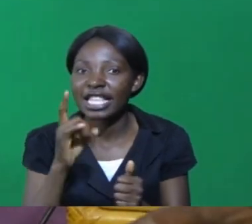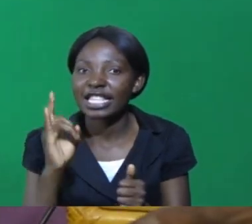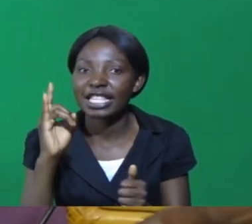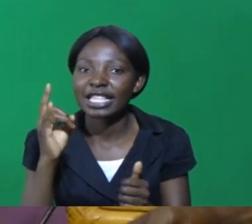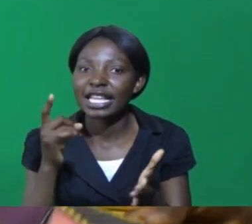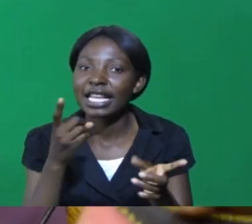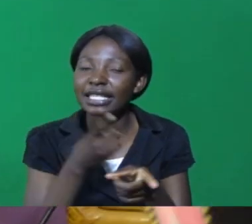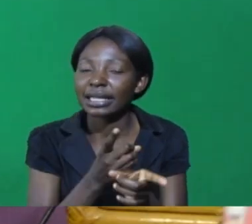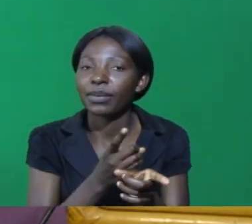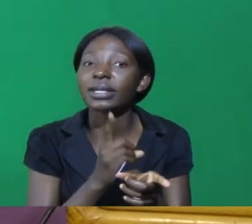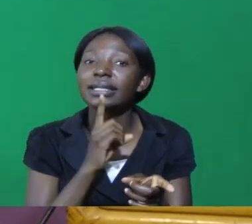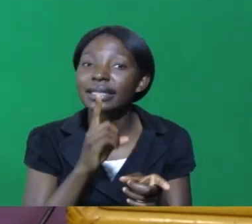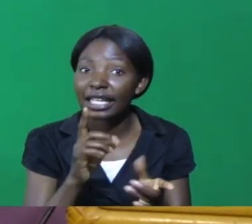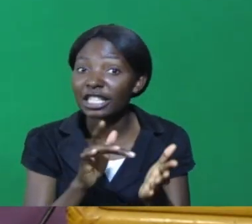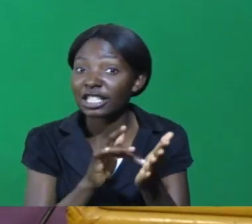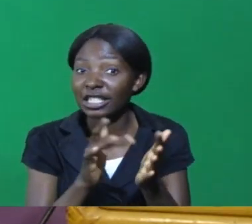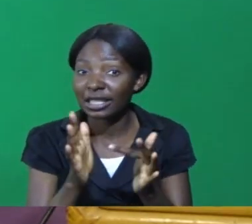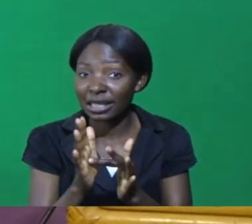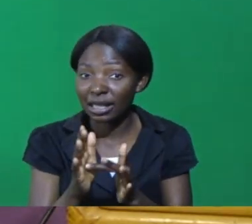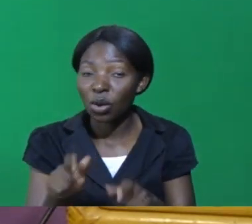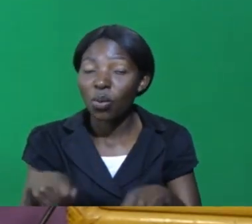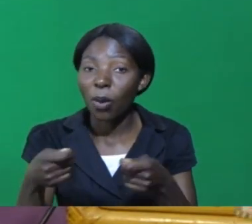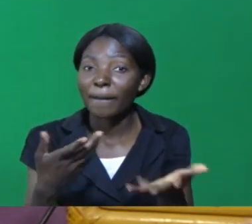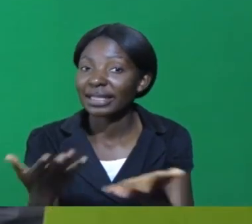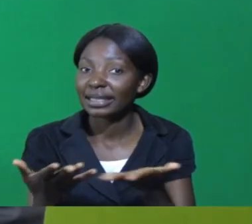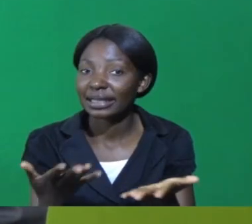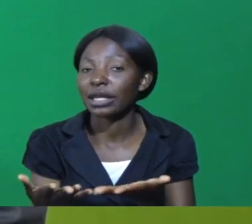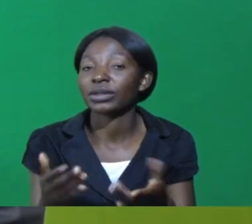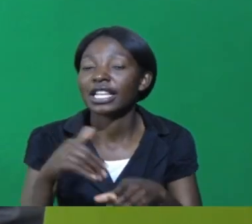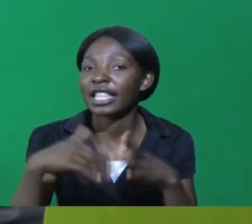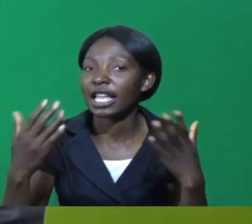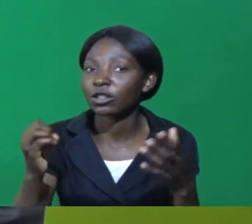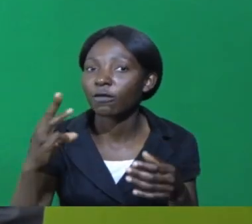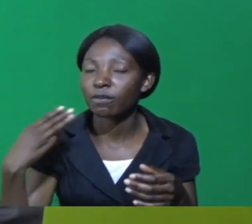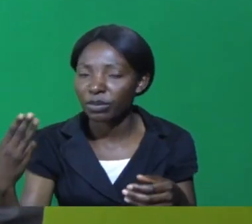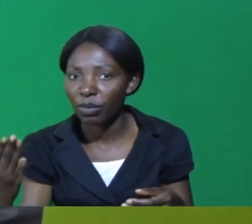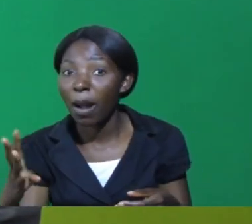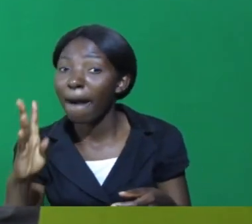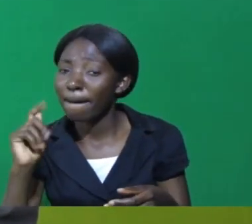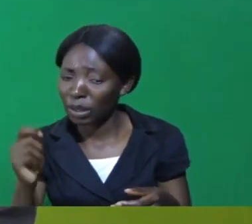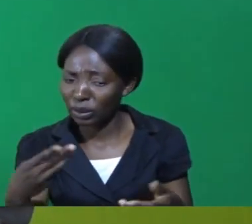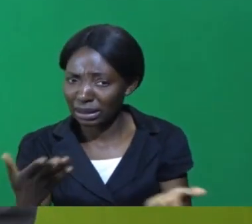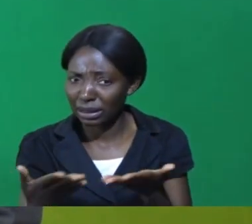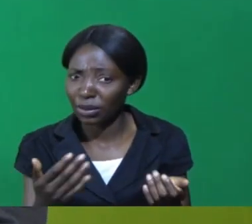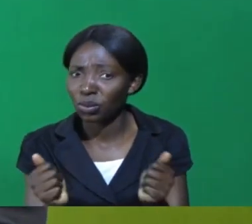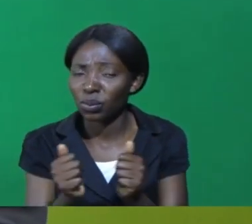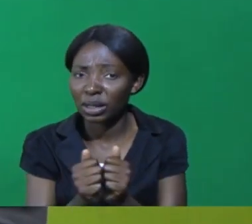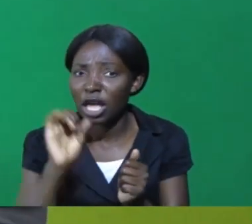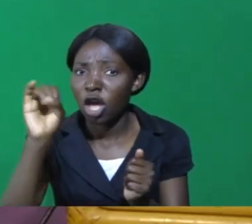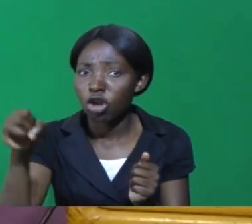Ari kuti mwanakomana womunhu achaiswa mumaoko evanhu. Kutengeswa kwaJesu. Akamutengesa ndiani? Akamutengesa ndi